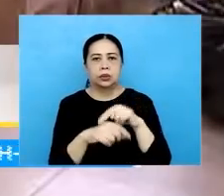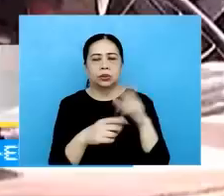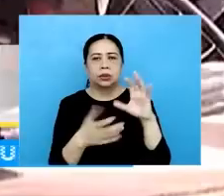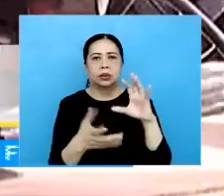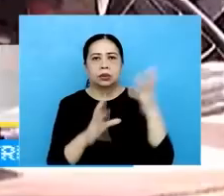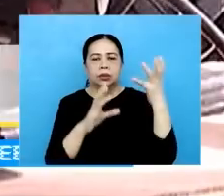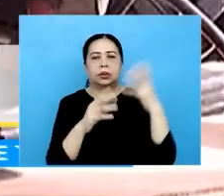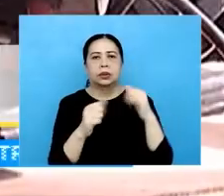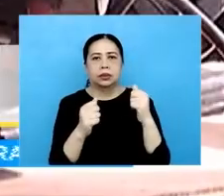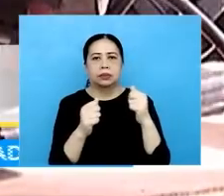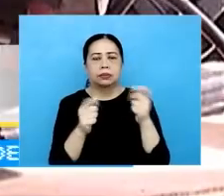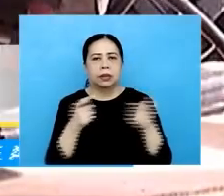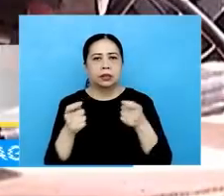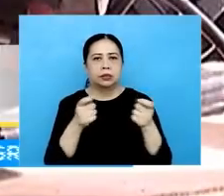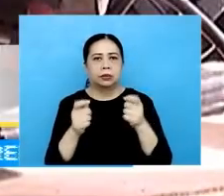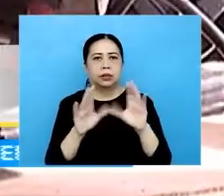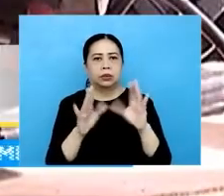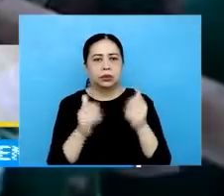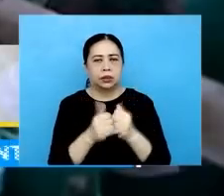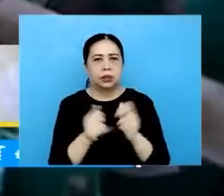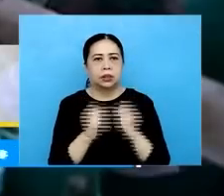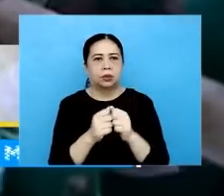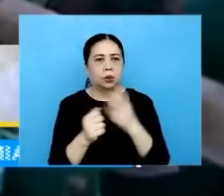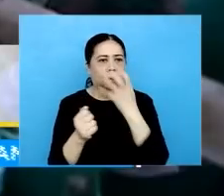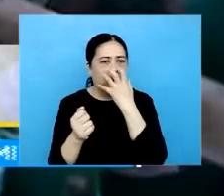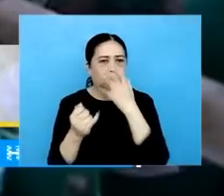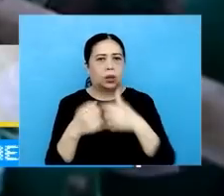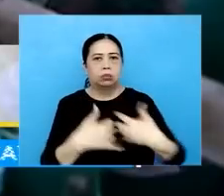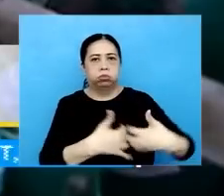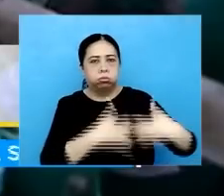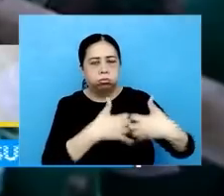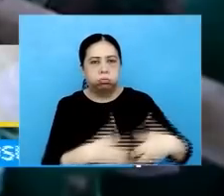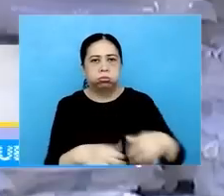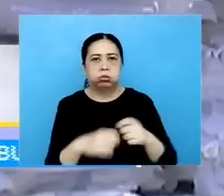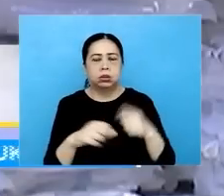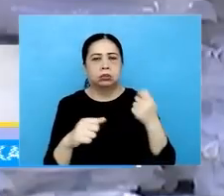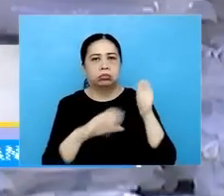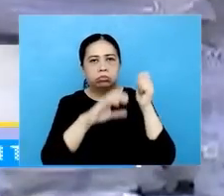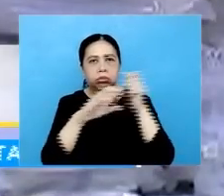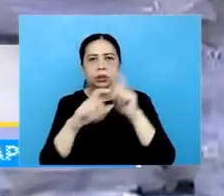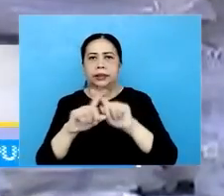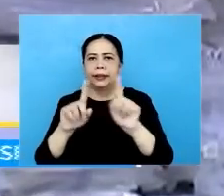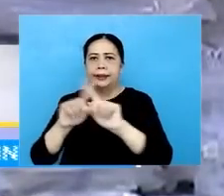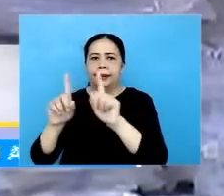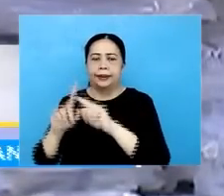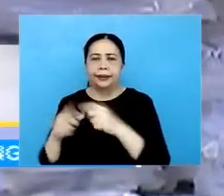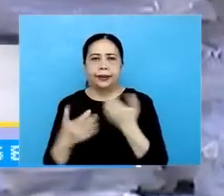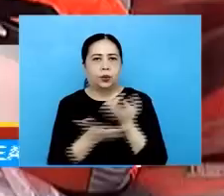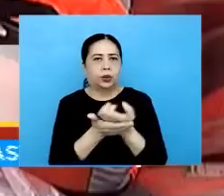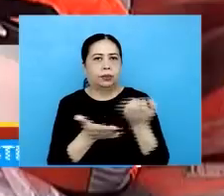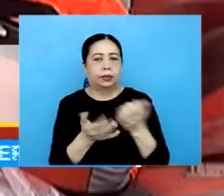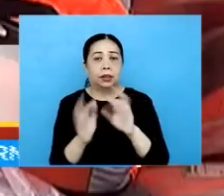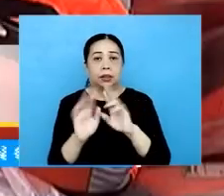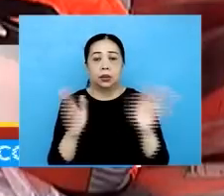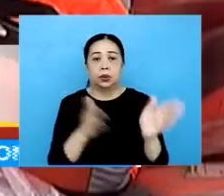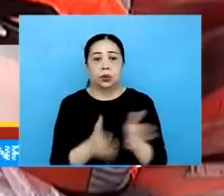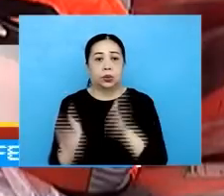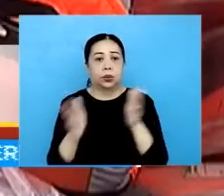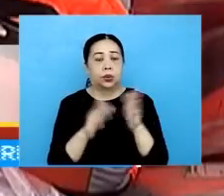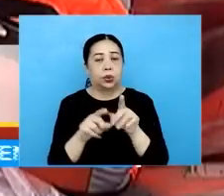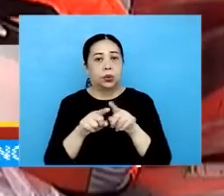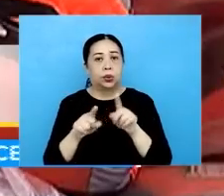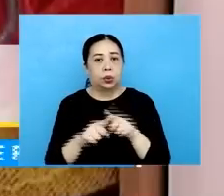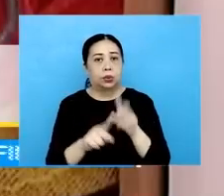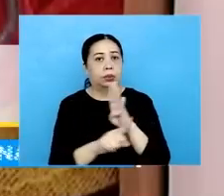Council. Kasama dyan ang mga oxygen tank, generator, chipping hammers at ventilation equipment. Pinaghahanda na rin ng LDRMO ang mga